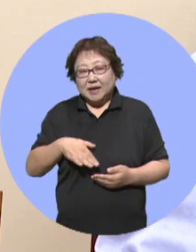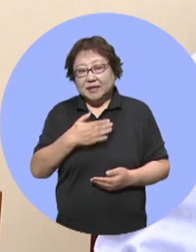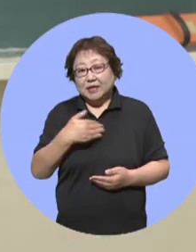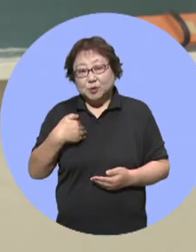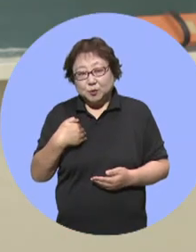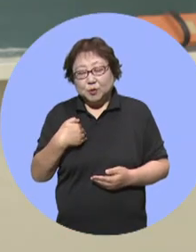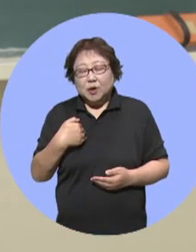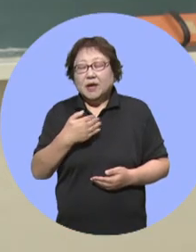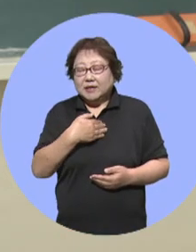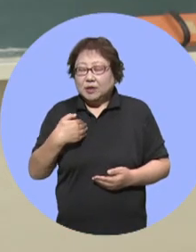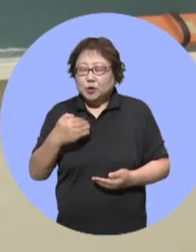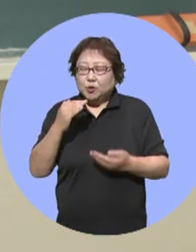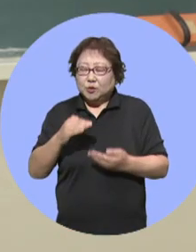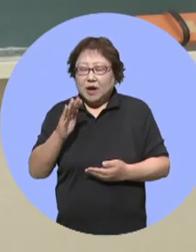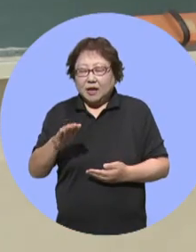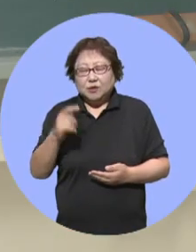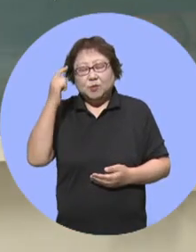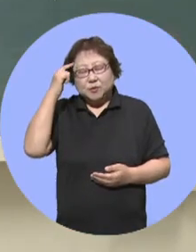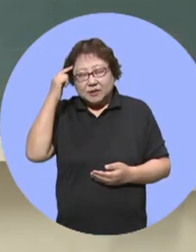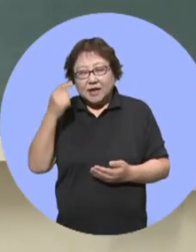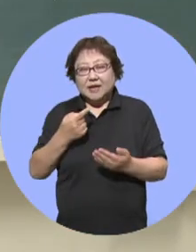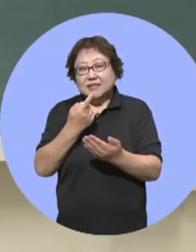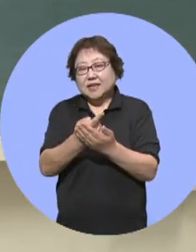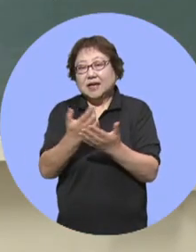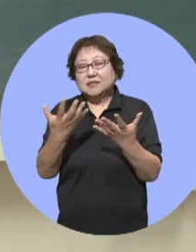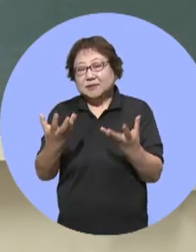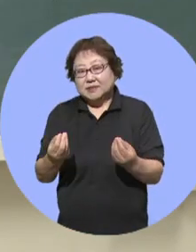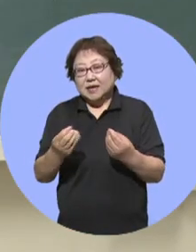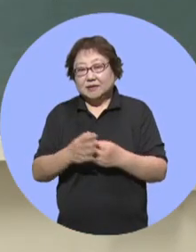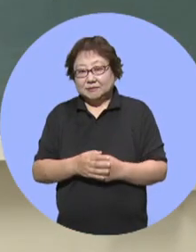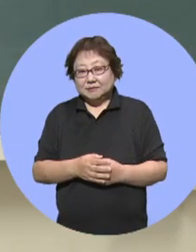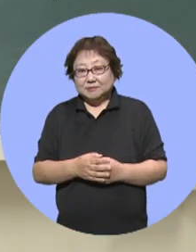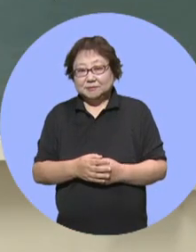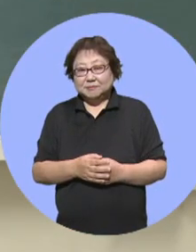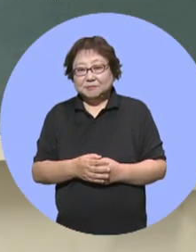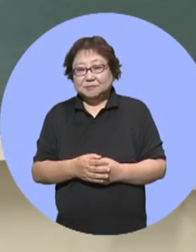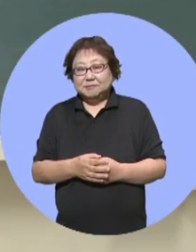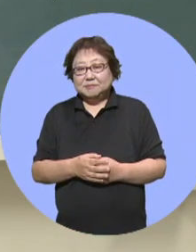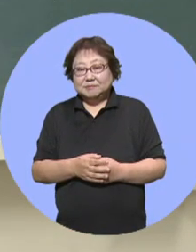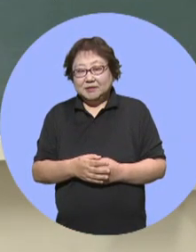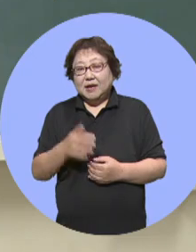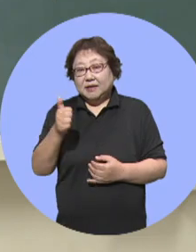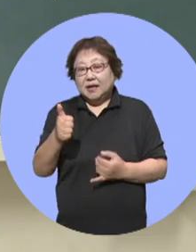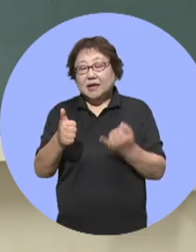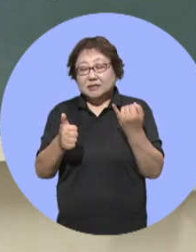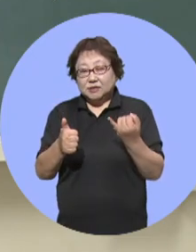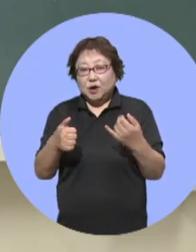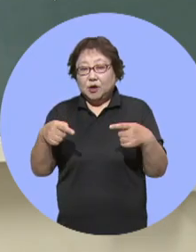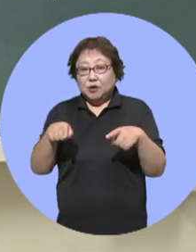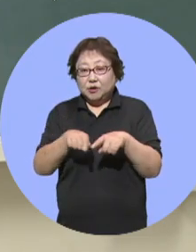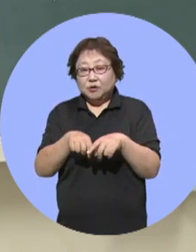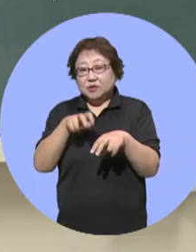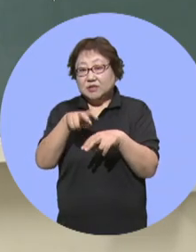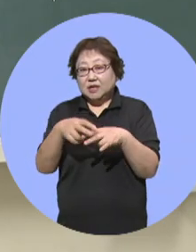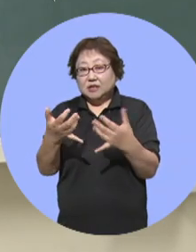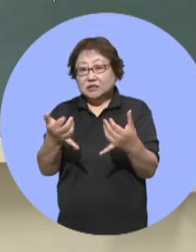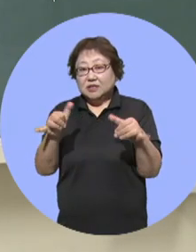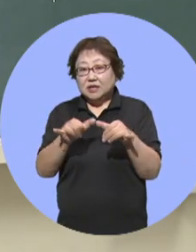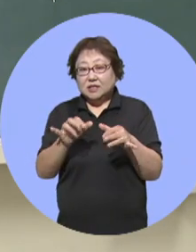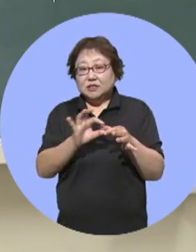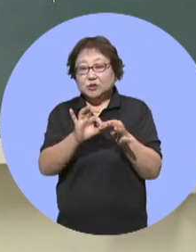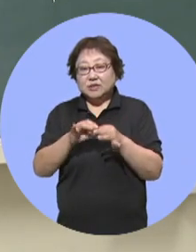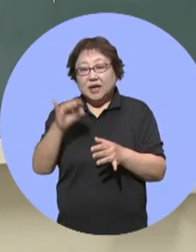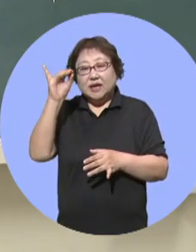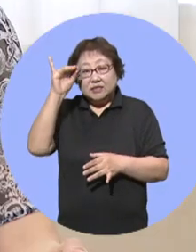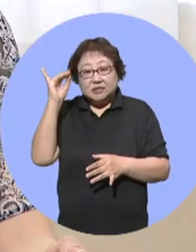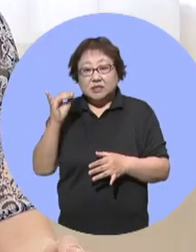るのかなって思って参加しました。最初はなんかあまり男女共同参画社会について知識も